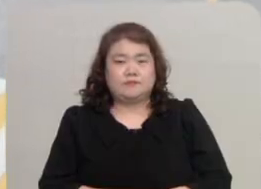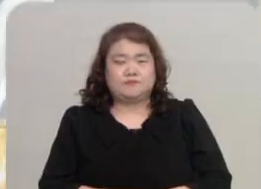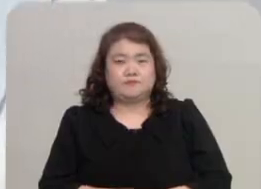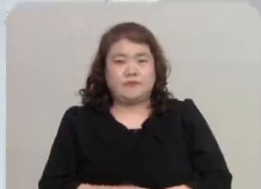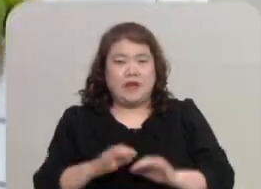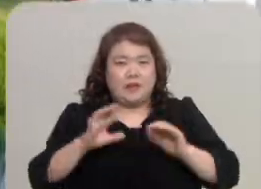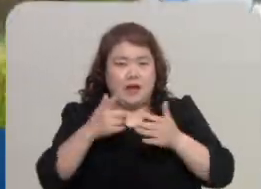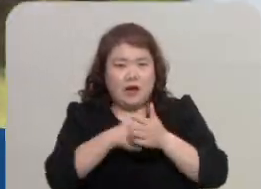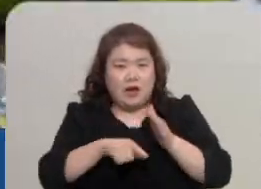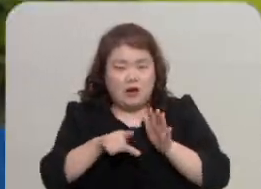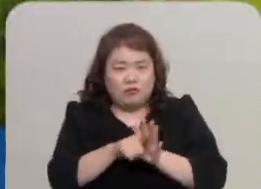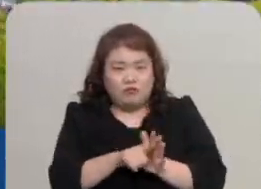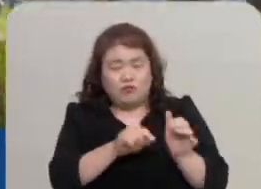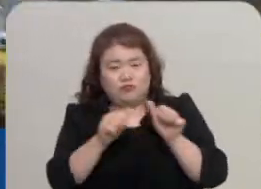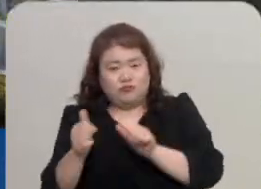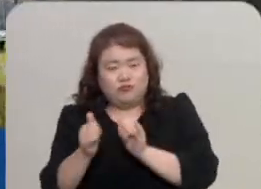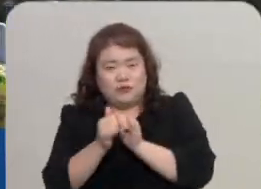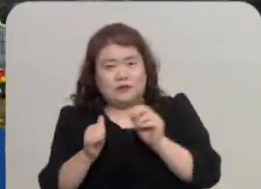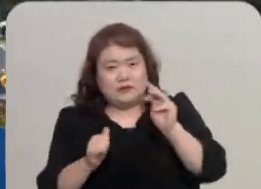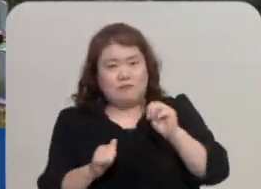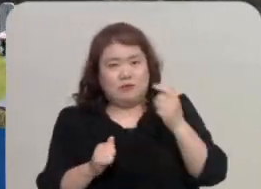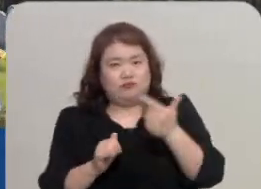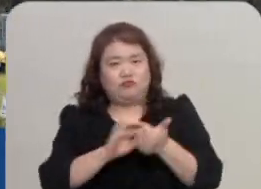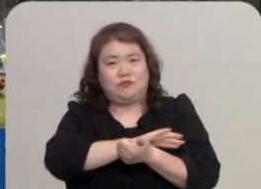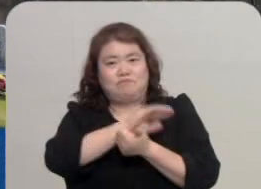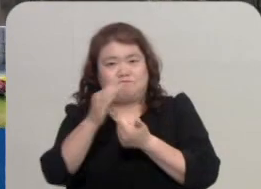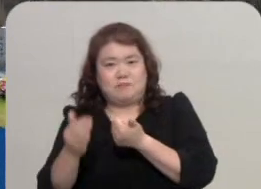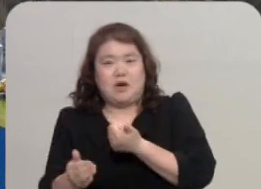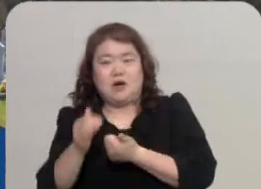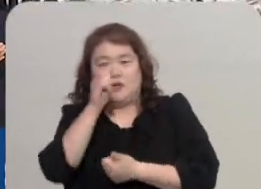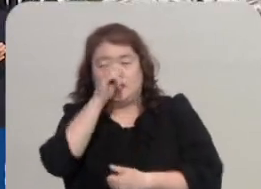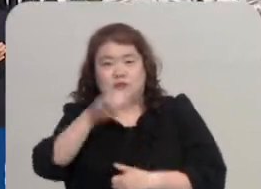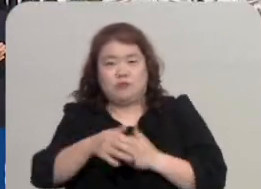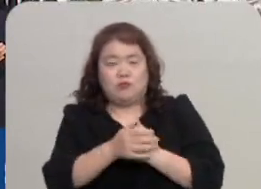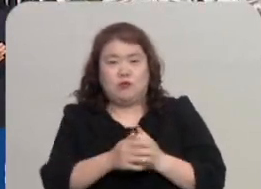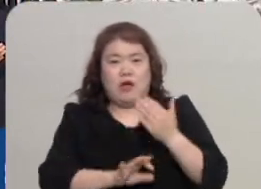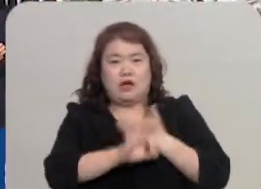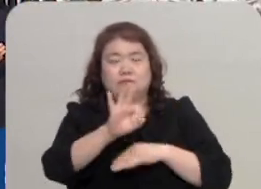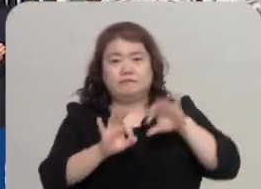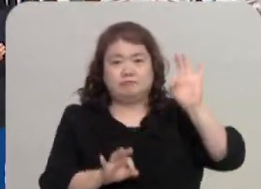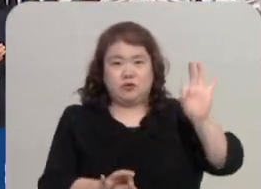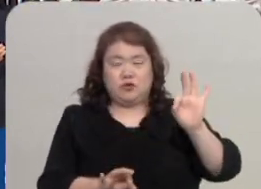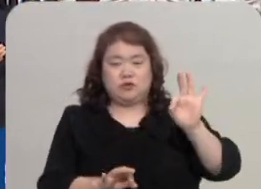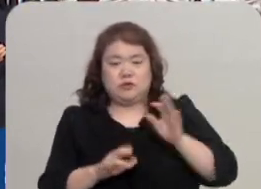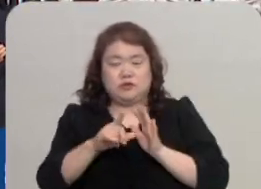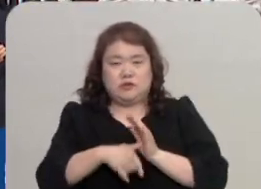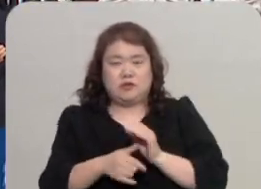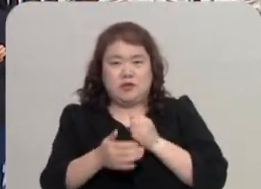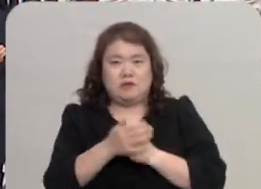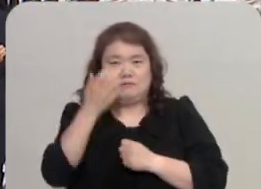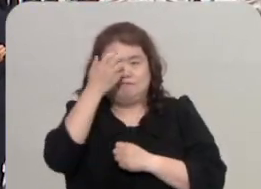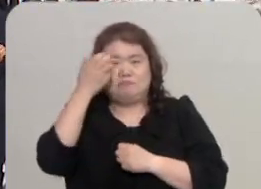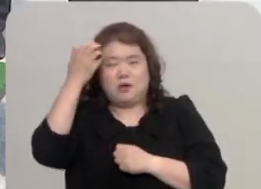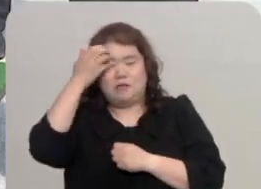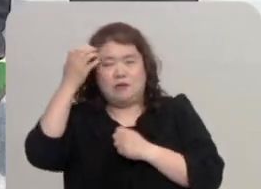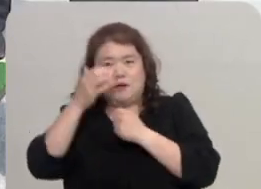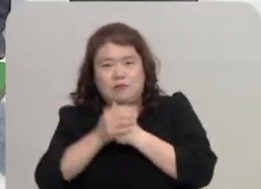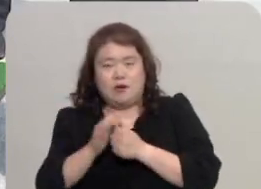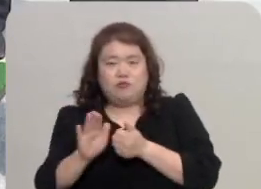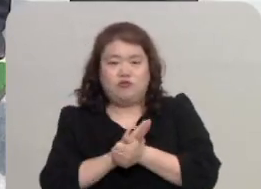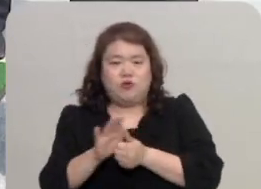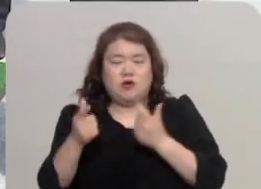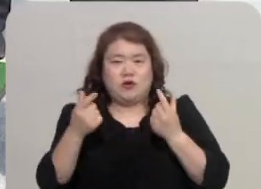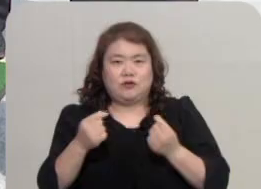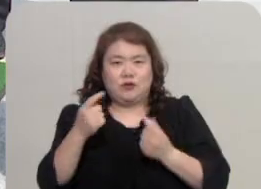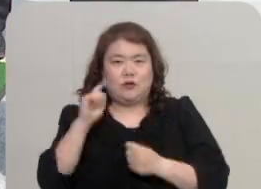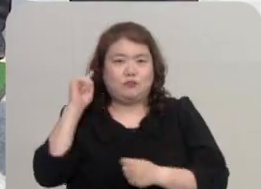호국 영령 3만 6천위가 영면에 든 곳. 오전 10시, 마치 선열의 넋을 목 놓아 위로하듯